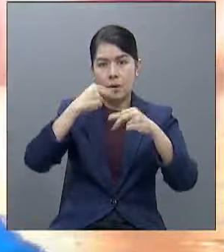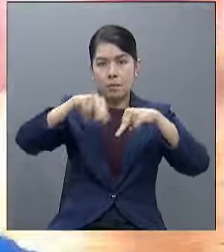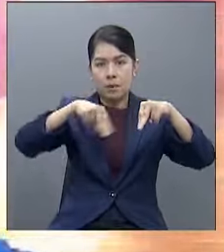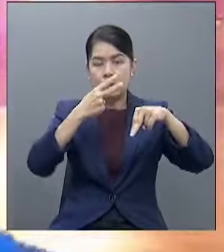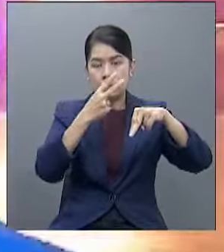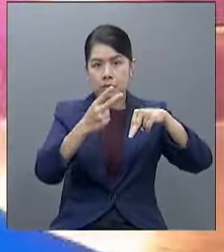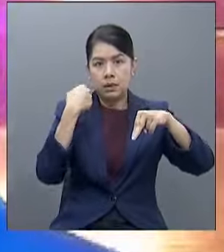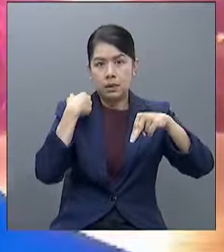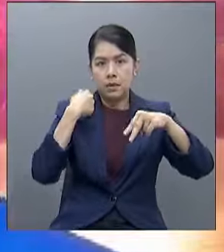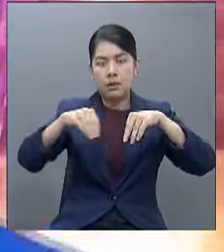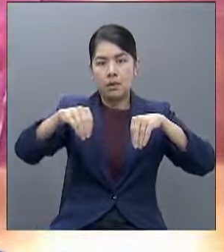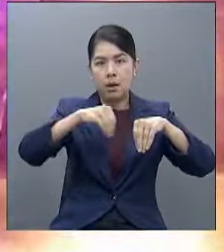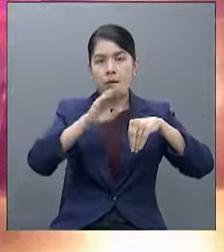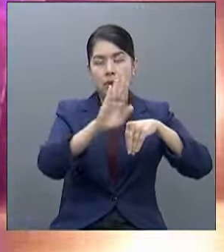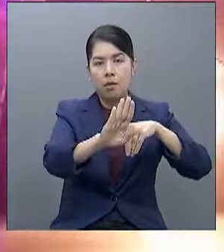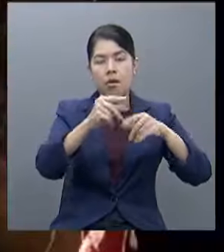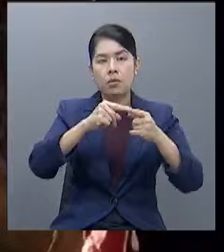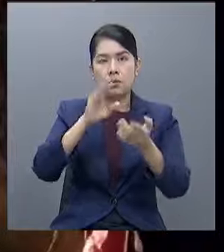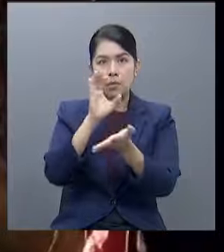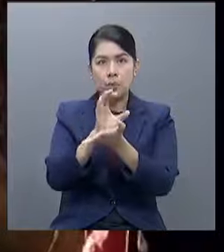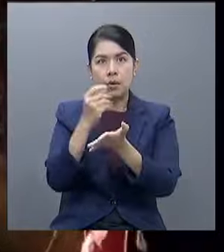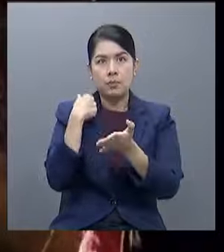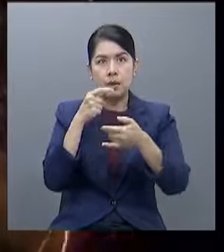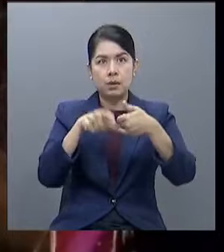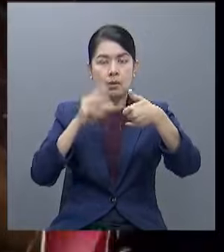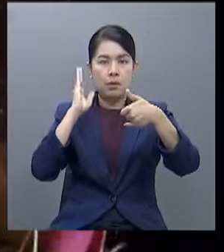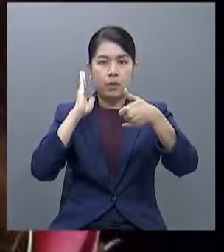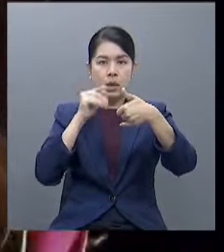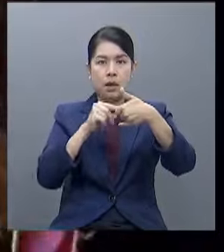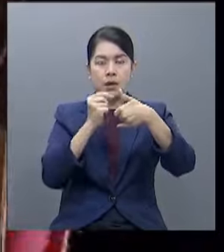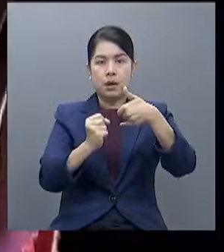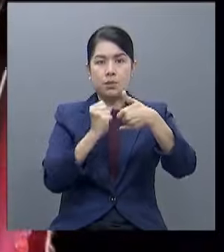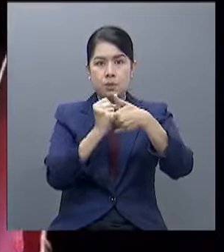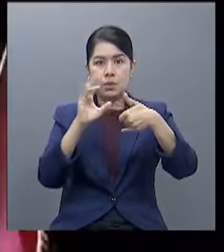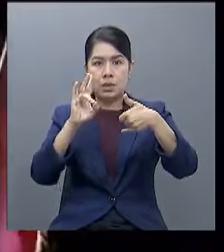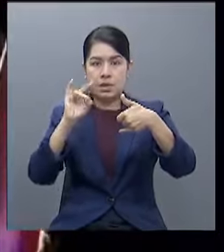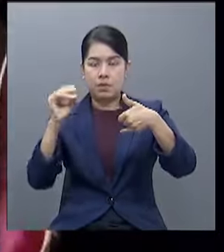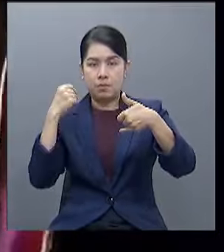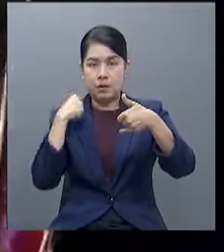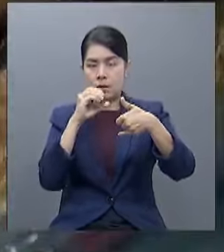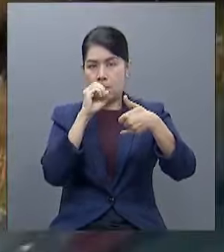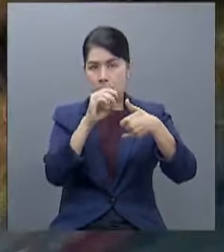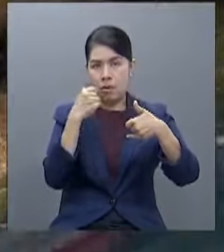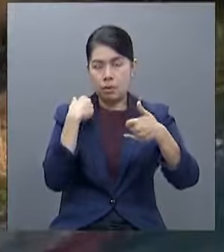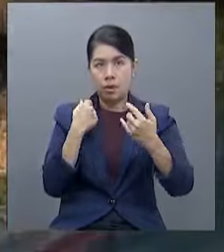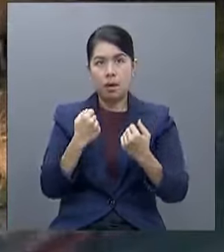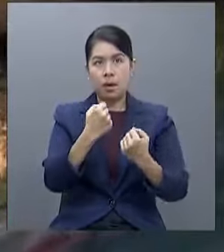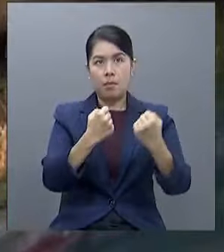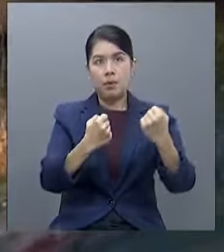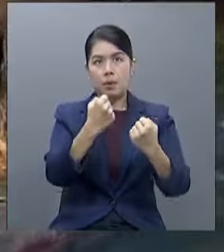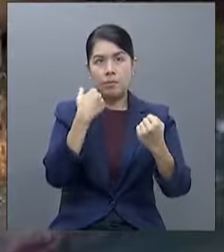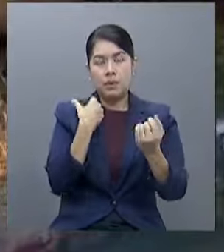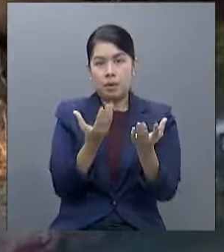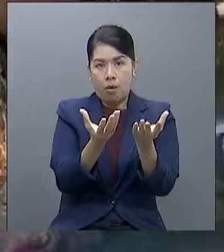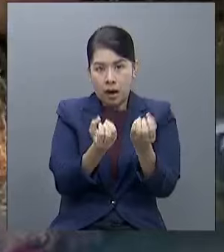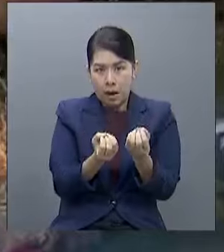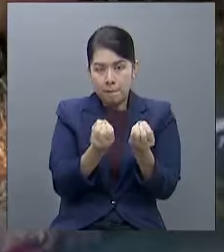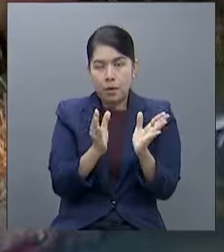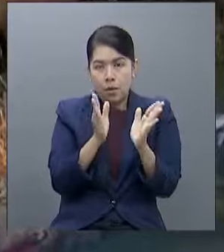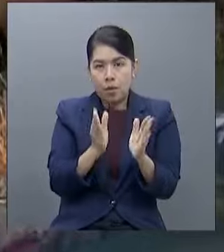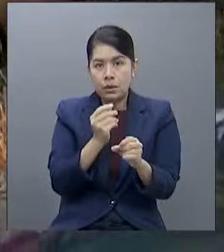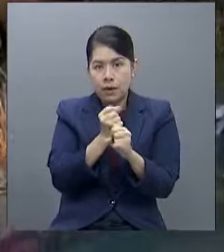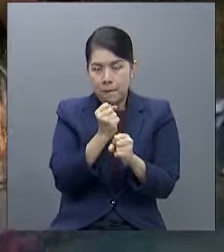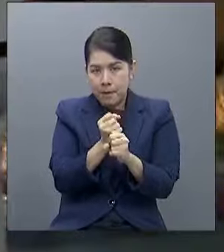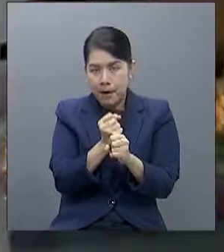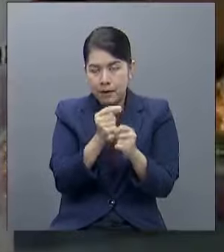งพักเขาเป็นชายอายุ70ปีแล้วค่ะก็เล่าว่าขับรถเพื่อที่จะไปรับพนักงานที่โรงงานแห่งหนึ่